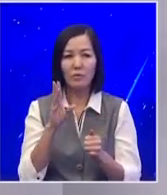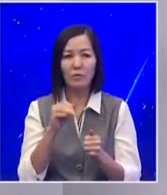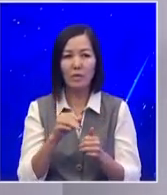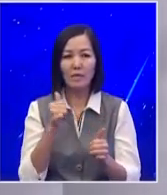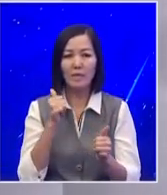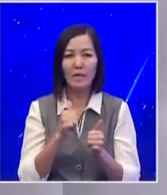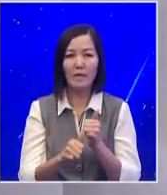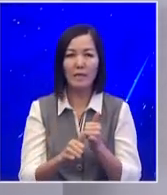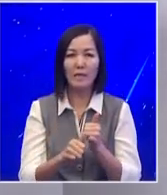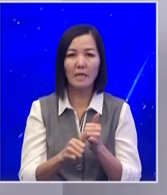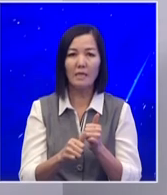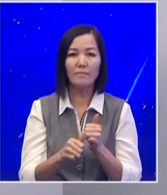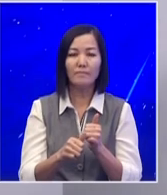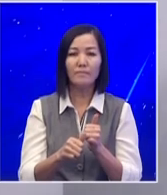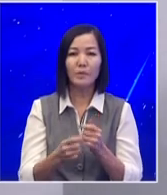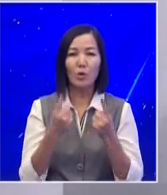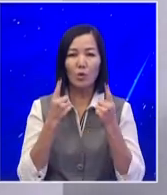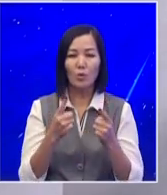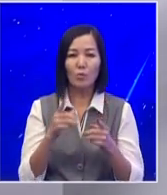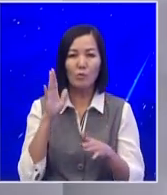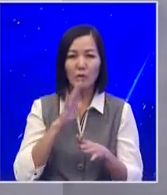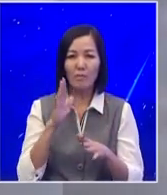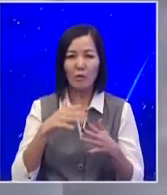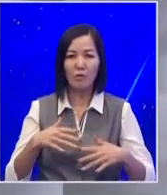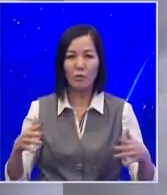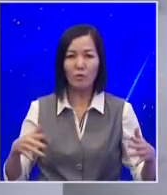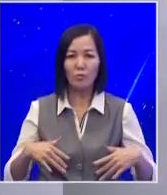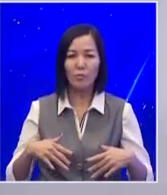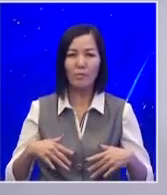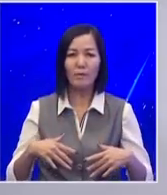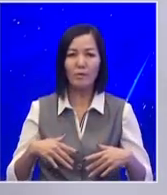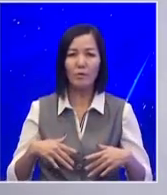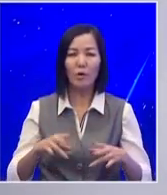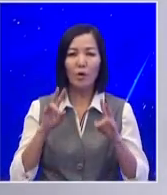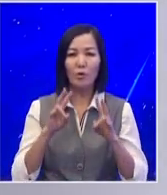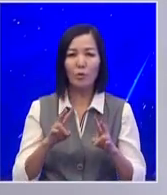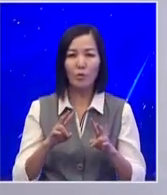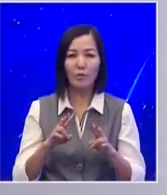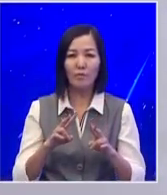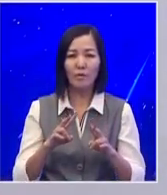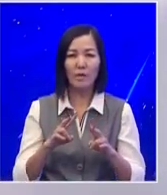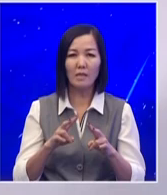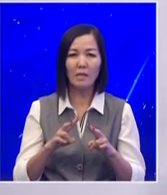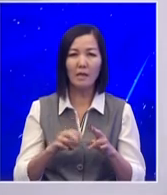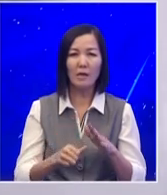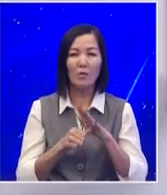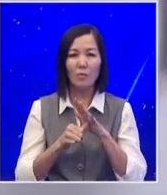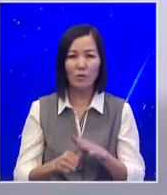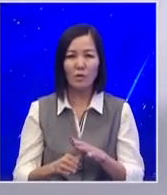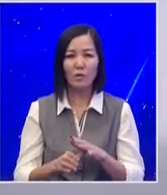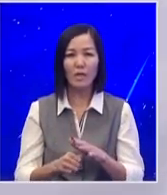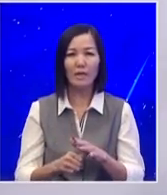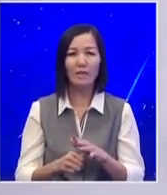кадрах машина тянет за собой крупную собаку. Животное упирается лапами, но безрезультатно. Проводятся мероприятия